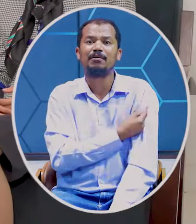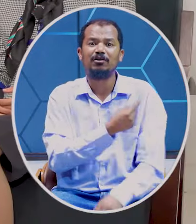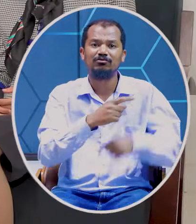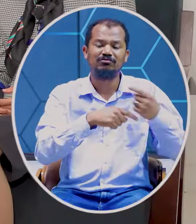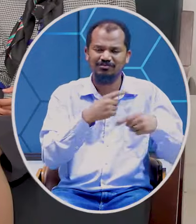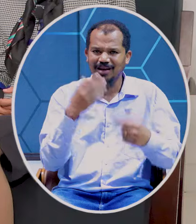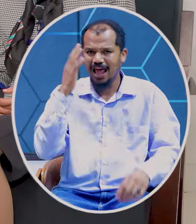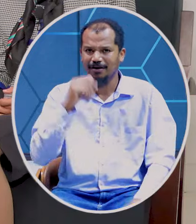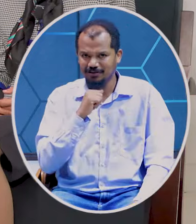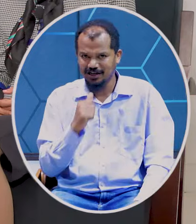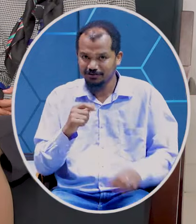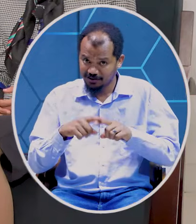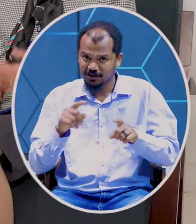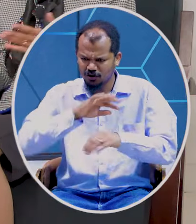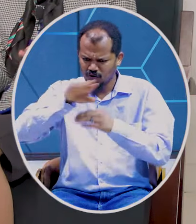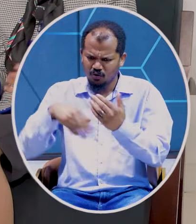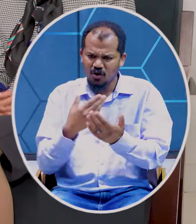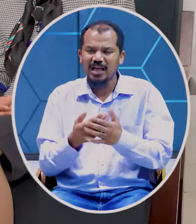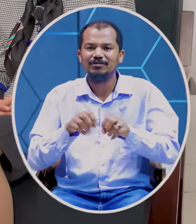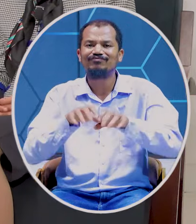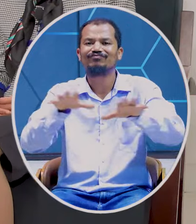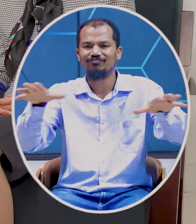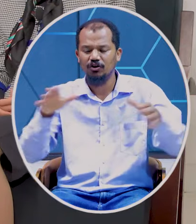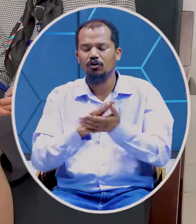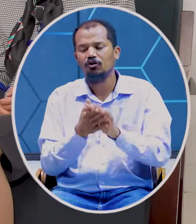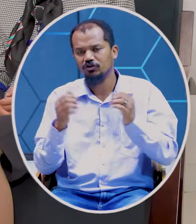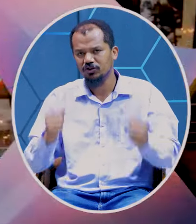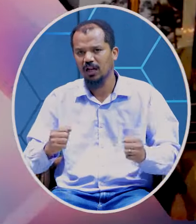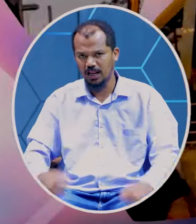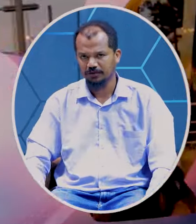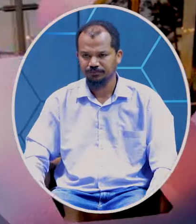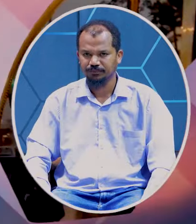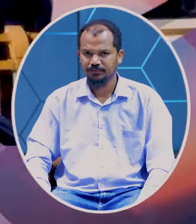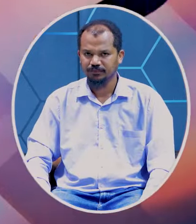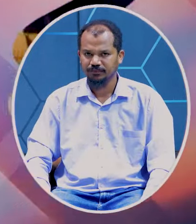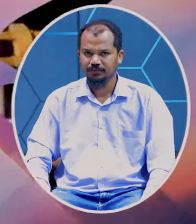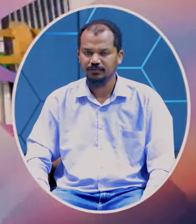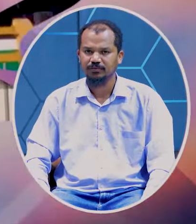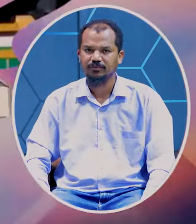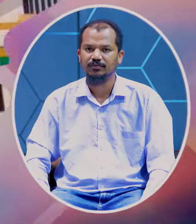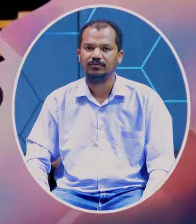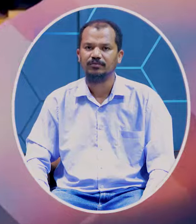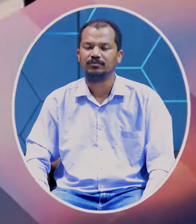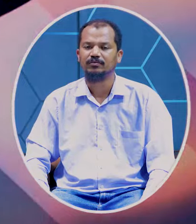ተብሎ የሚከድ አይመስለኝም። ያው ግን ሁላችንም ጋር ተደራሽ ላይ ሆነ ይችላል በርግጠኝነት።